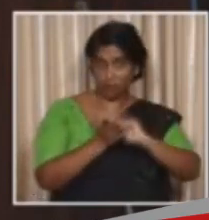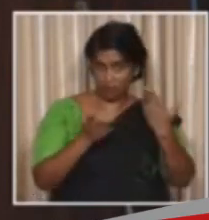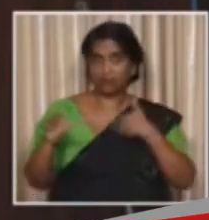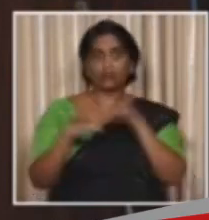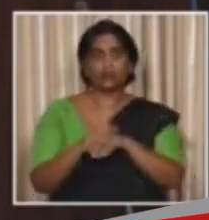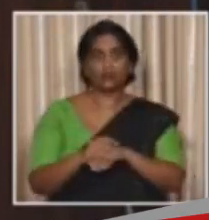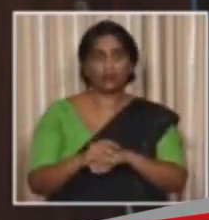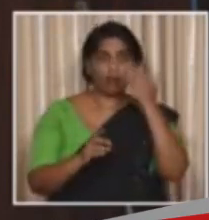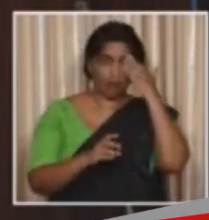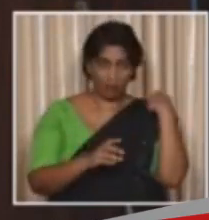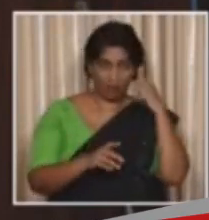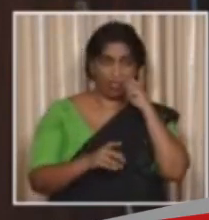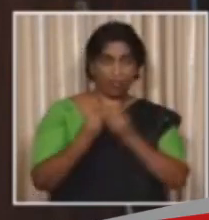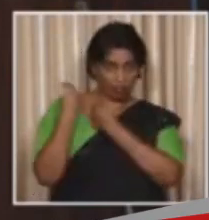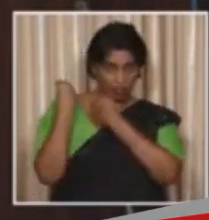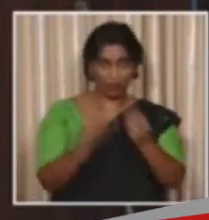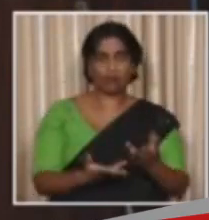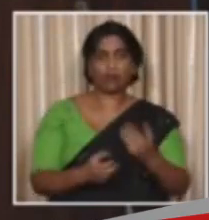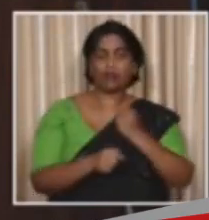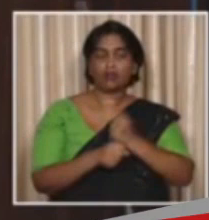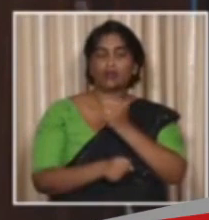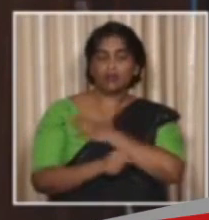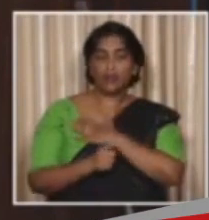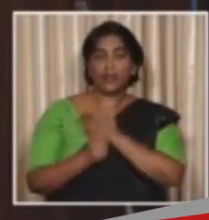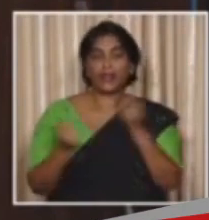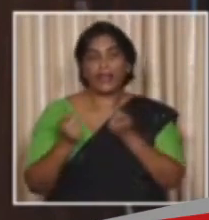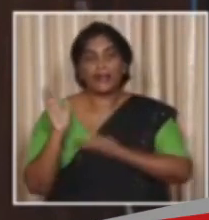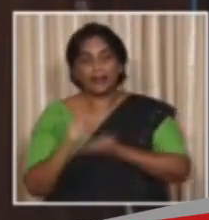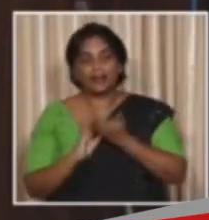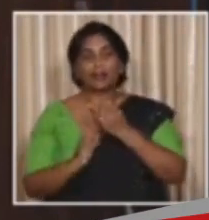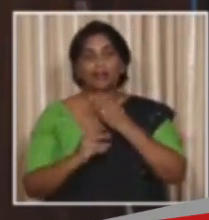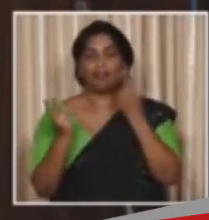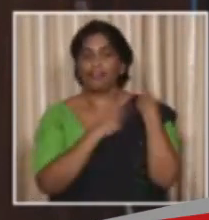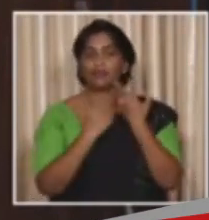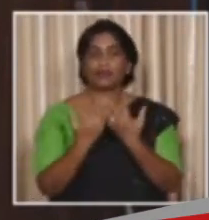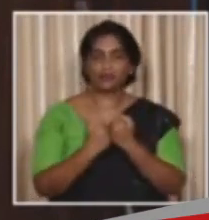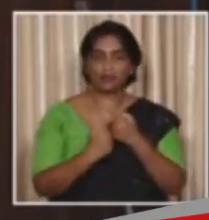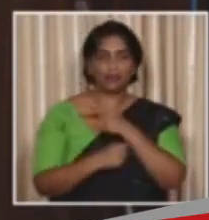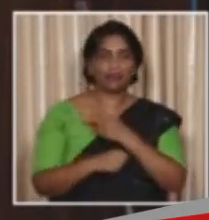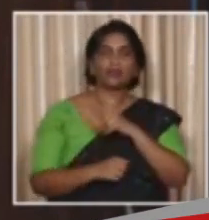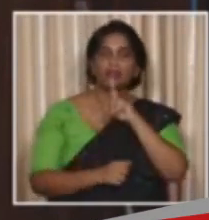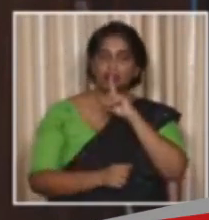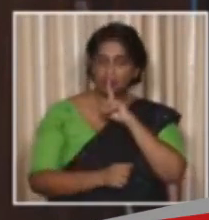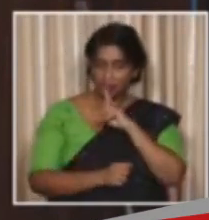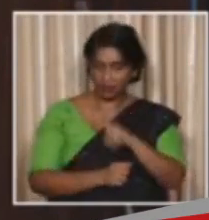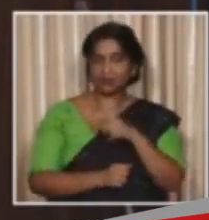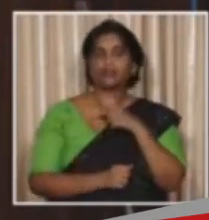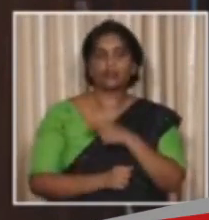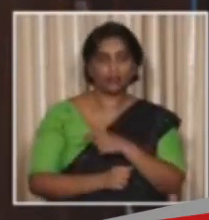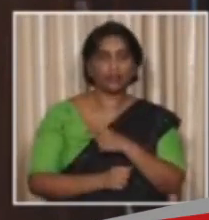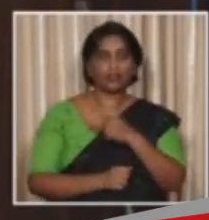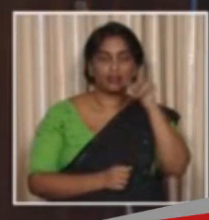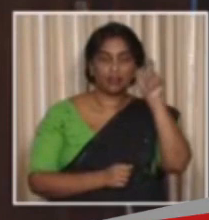එතුමා තරඟ විභාග ලියලා ආවද එතුමාගේ අම්මා තාත්තා ලියලා දුන්නද ගෝඨාභයසේකරට කඩේ ගිහිල්ලා තනතුර ගත්තේ ඒ නිසා